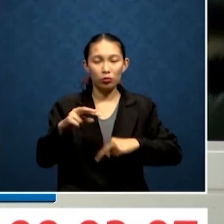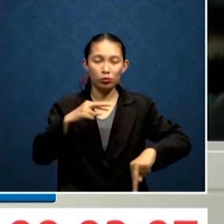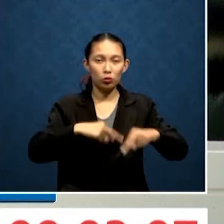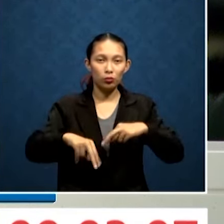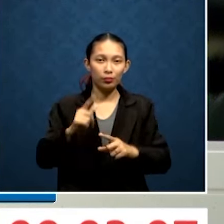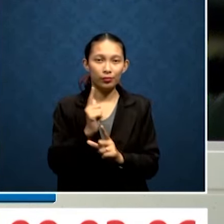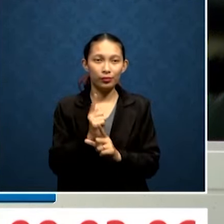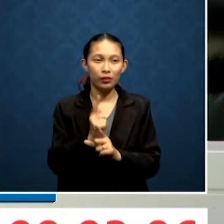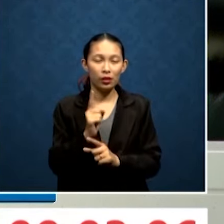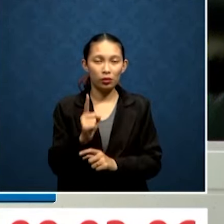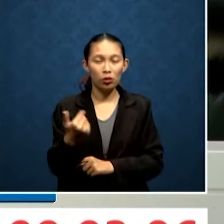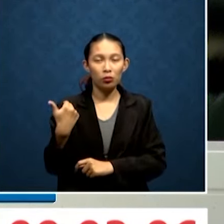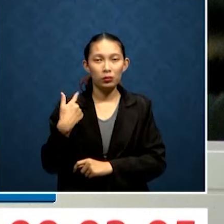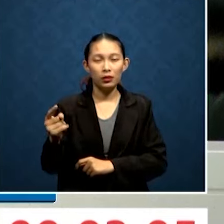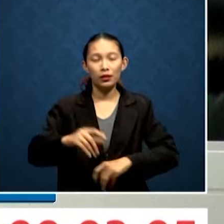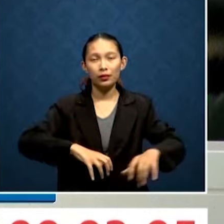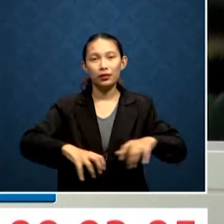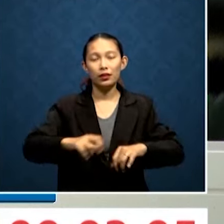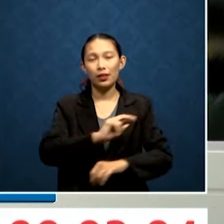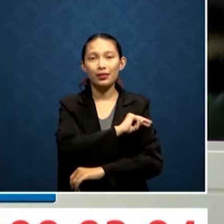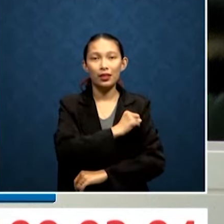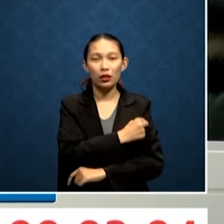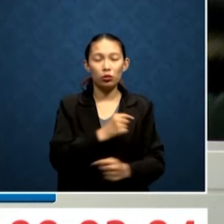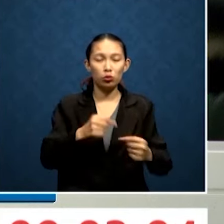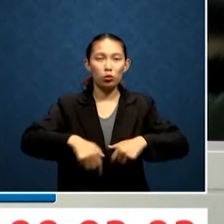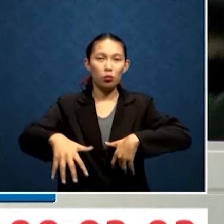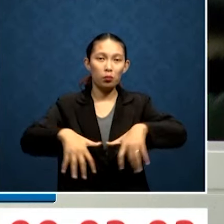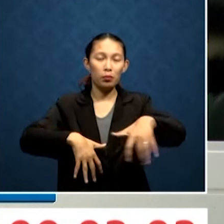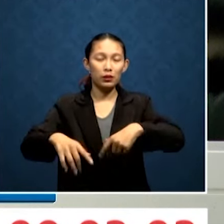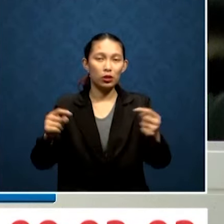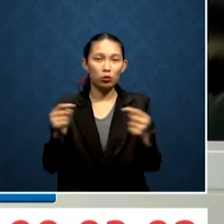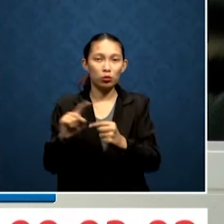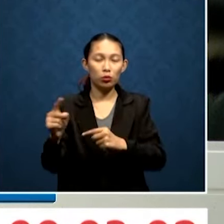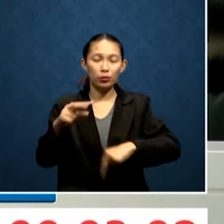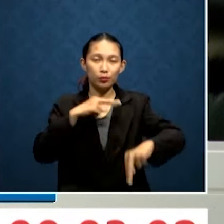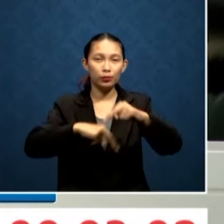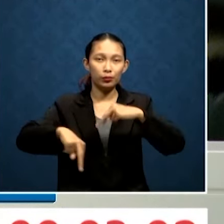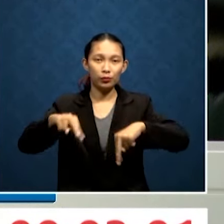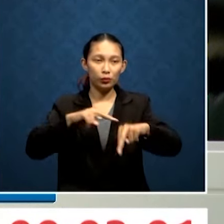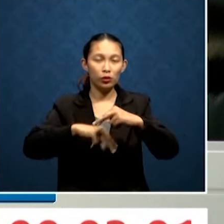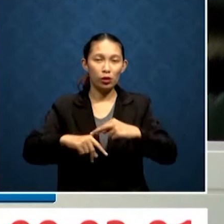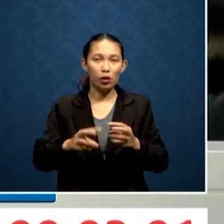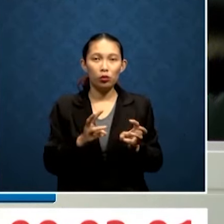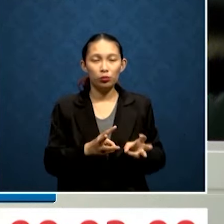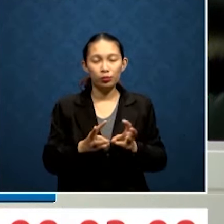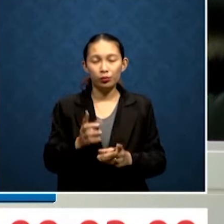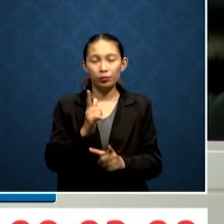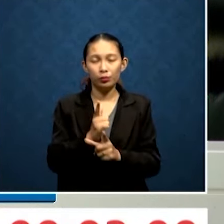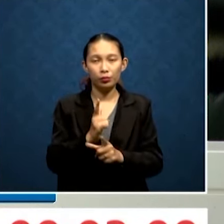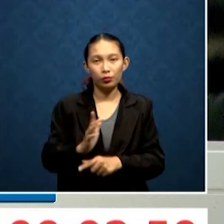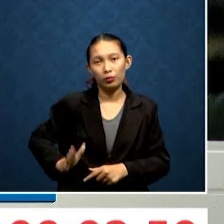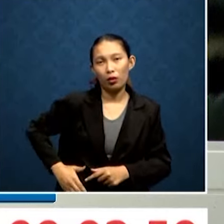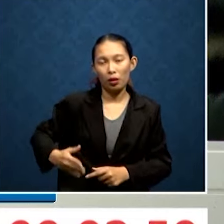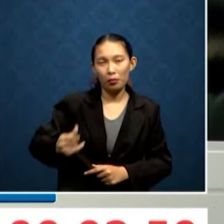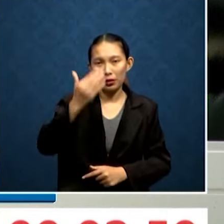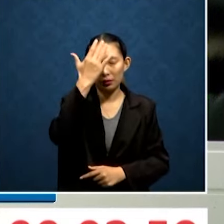จะต้องมีการจัดสาธารณสุขแก่ประชาชนในเรื่องการควบคุมการเลี้ยงสุนัขซึ่งจะเป็นการ